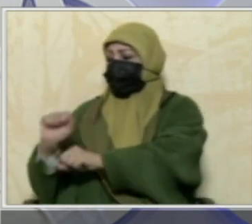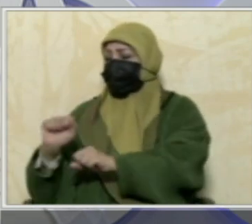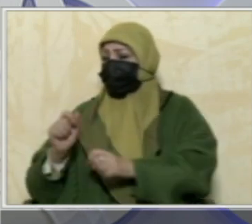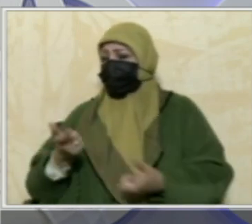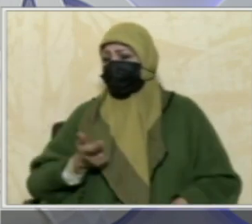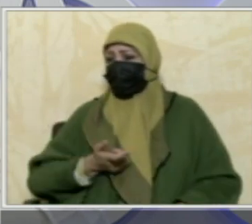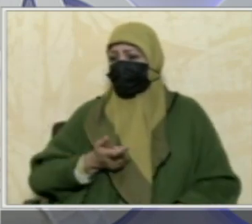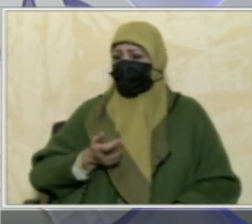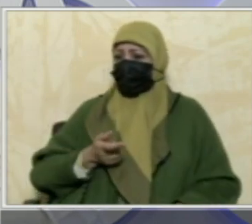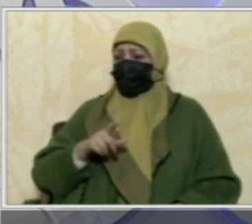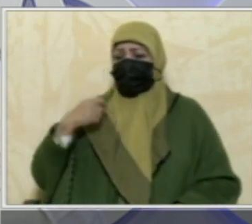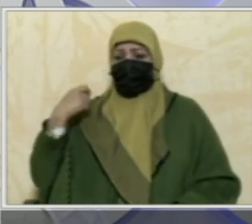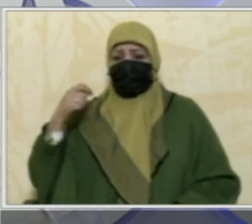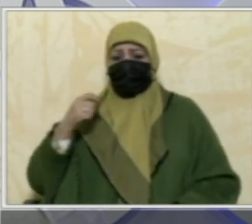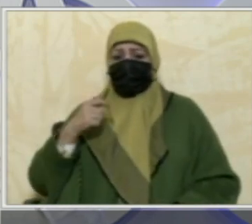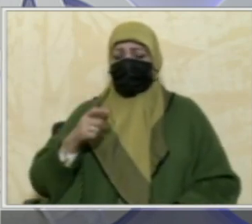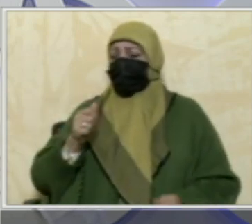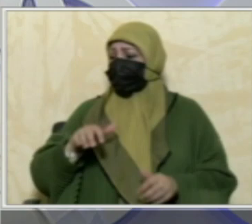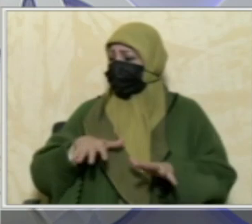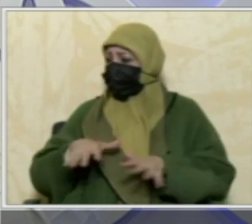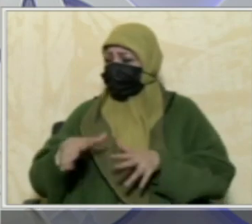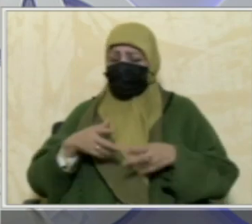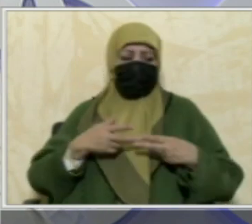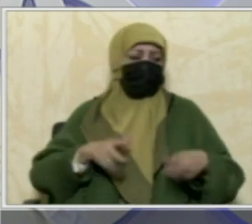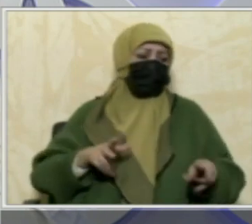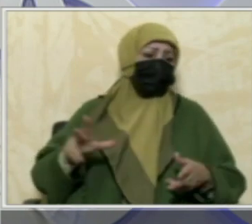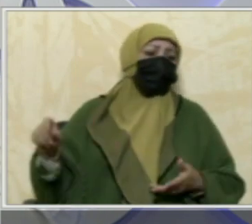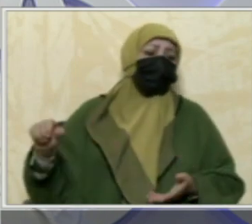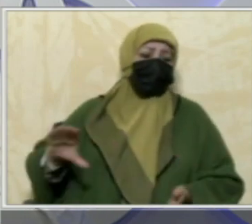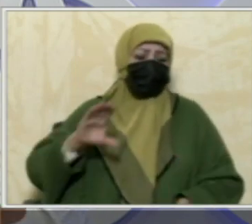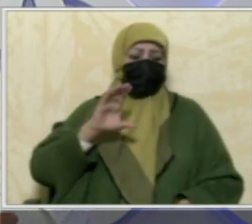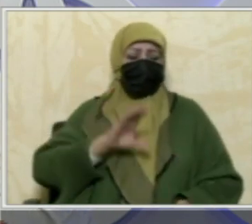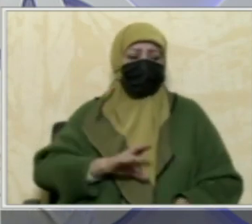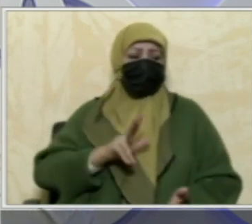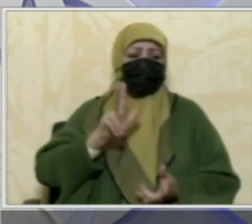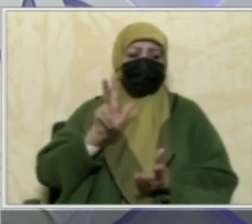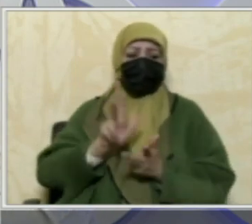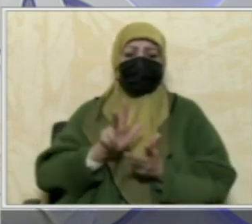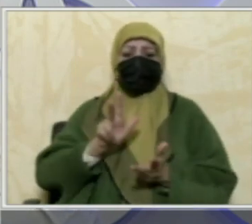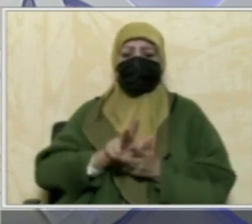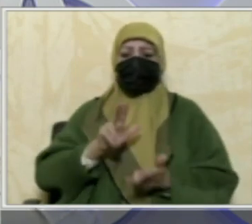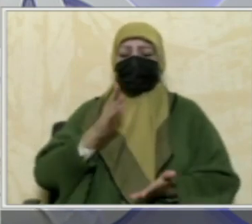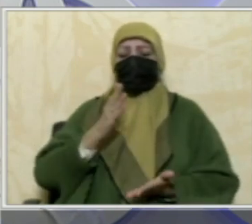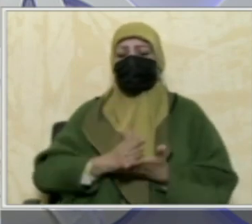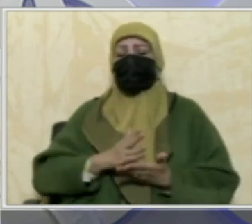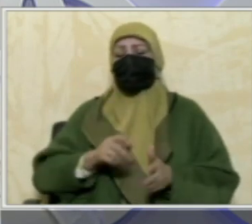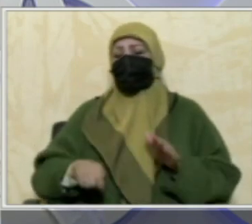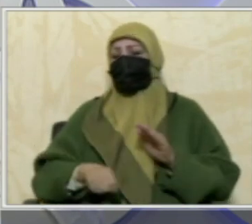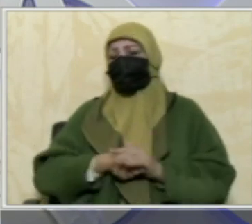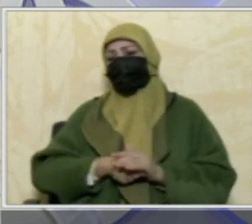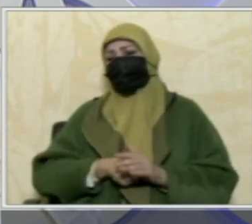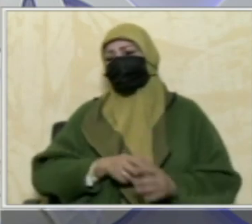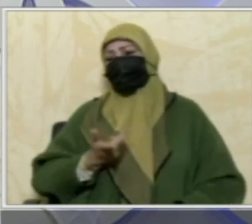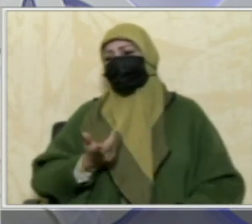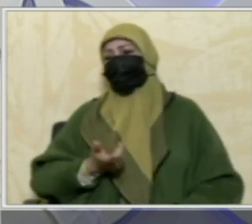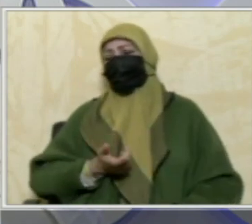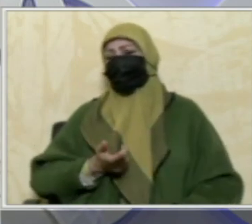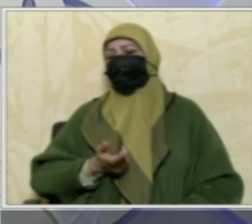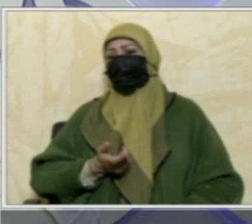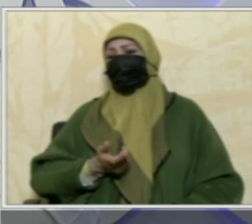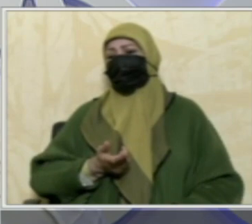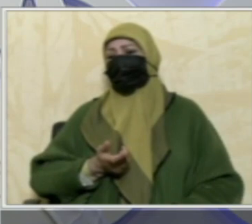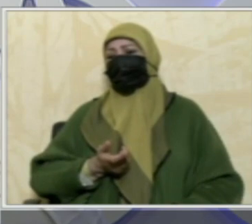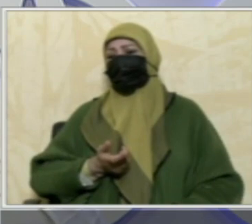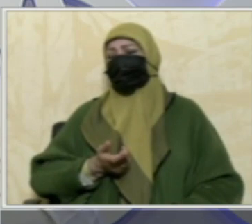يقول لك نطلع لك مرتباتك لكن تعطيني بعض الحاجه هذه اسمها رشوه رشوه شخص لا يشتغل في وزاره الماليه ليس